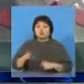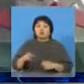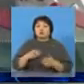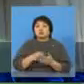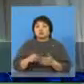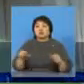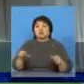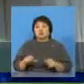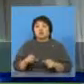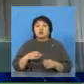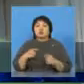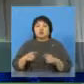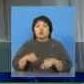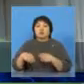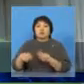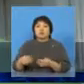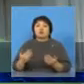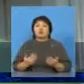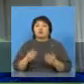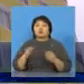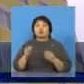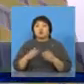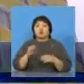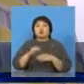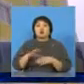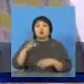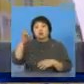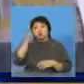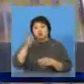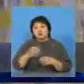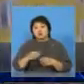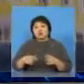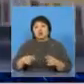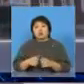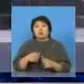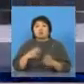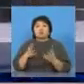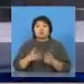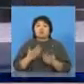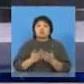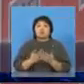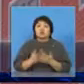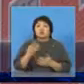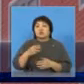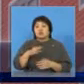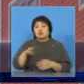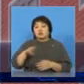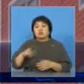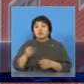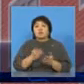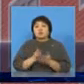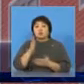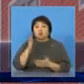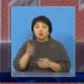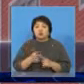үшін сатып алу құқығымен жалға берілді. Тұрғын үйді қаржыландыруға Қазақстан ипотекалық компаниясының есебінен шамамен 40 миллиард теңге